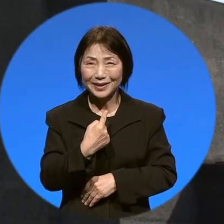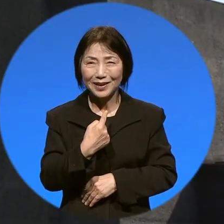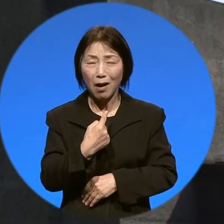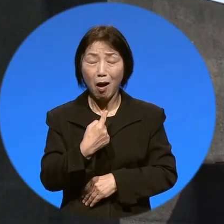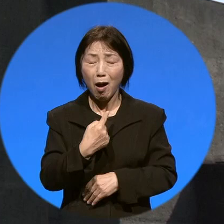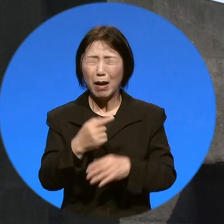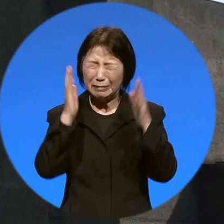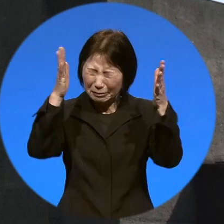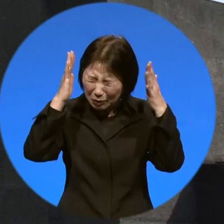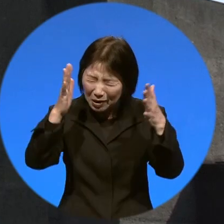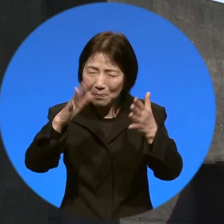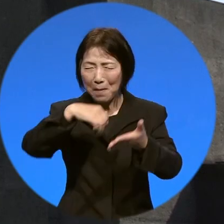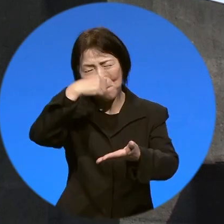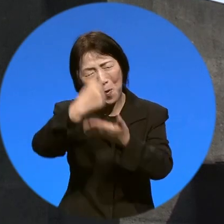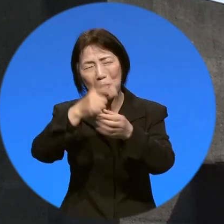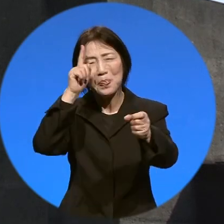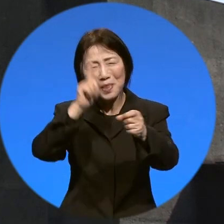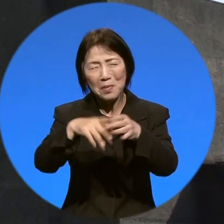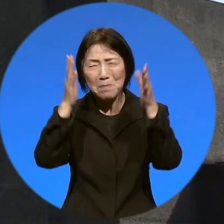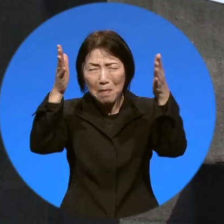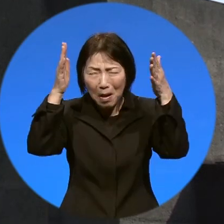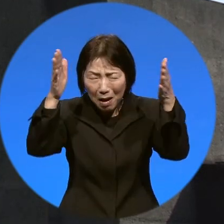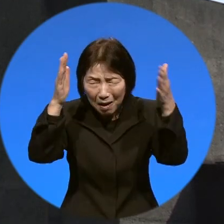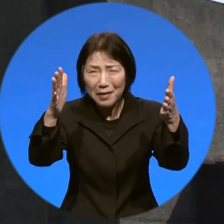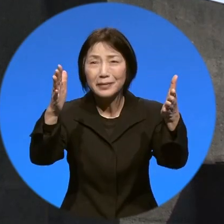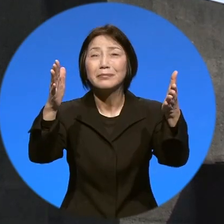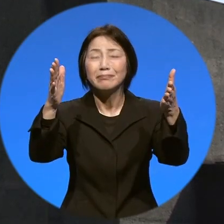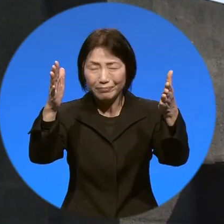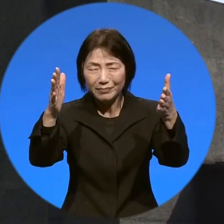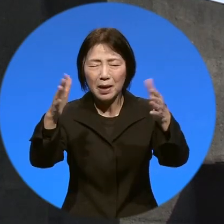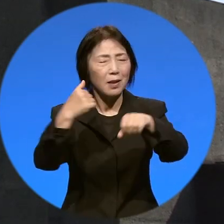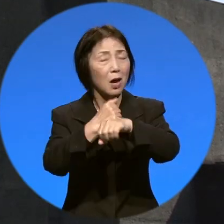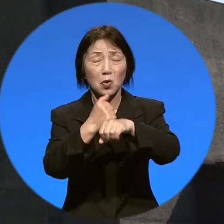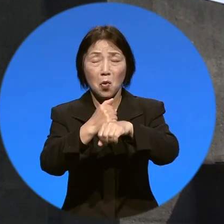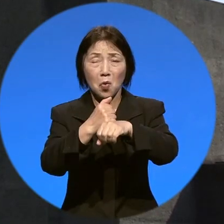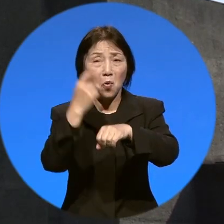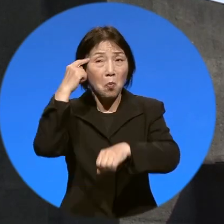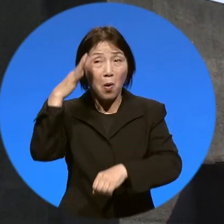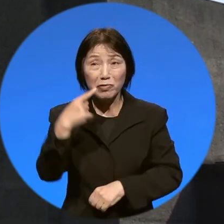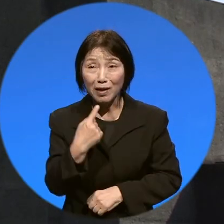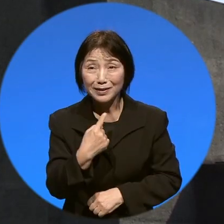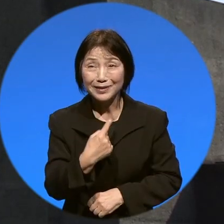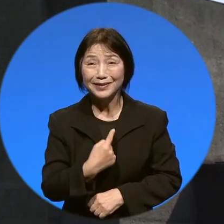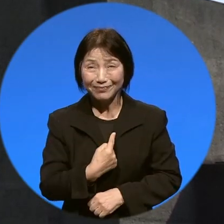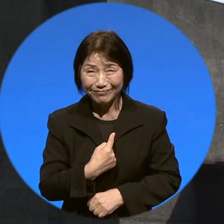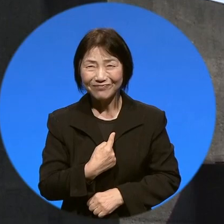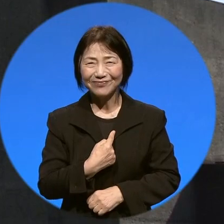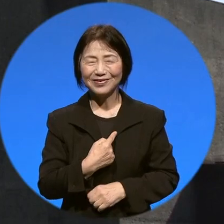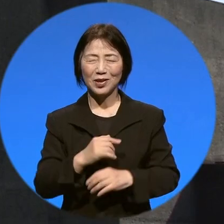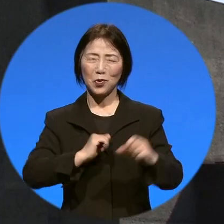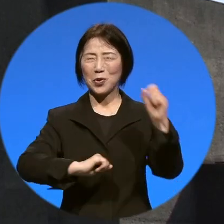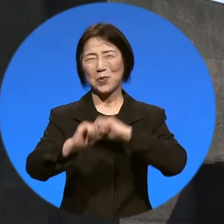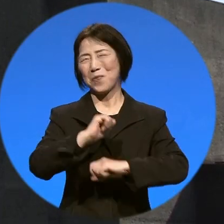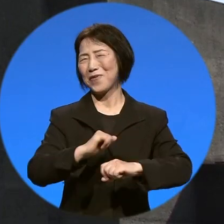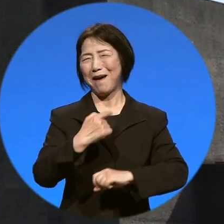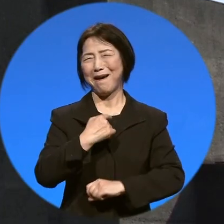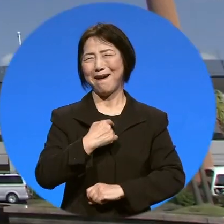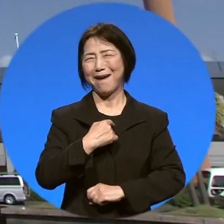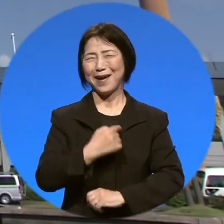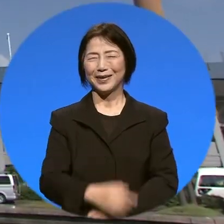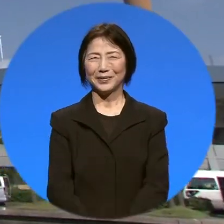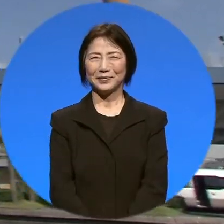一生懸命成功させるためにやっているんだから大変だとは思わないで取り組んだつもりです。